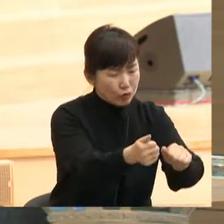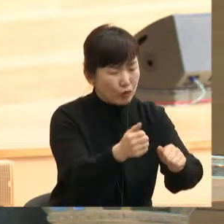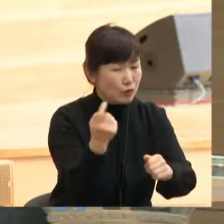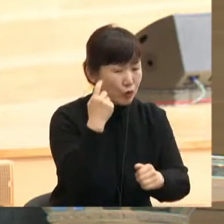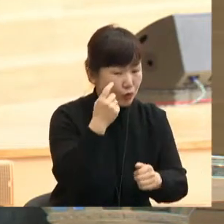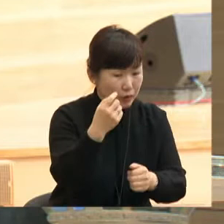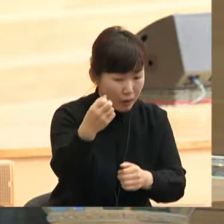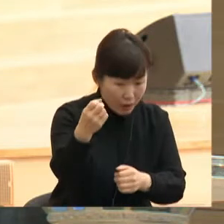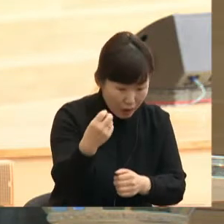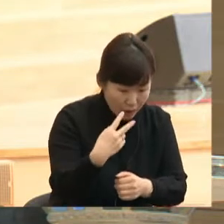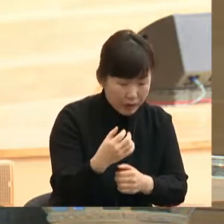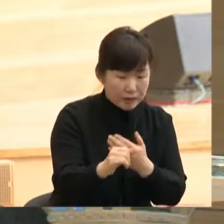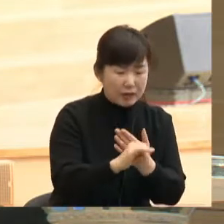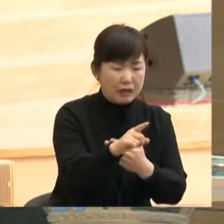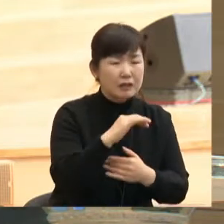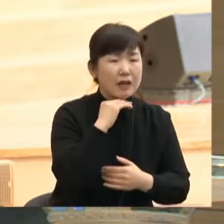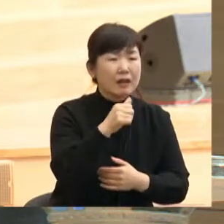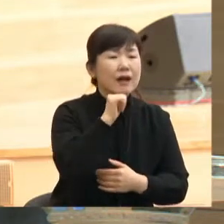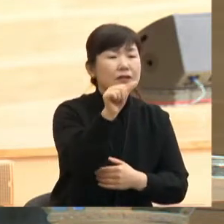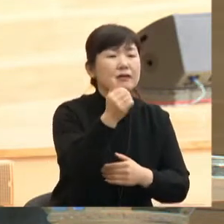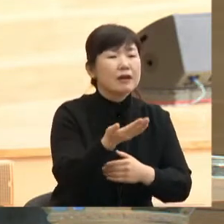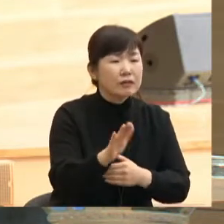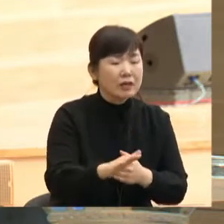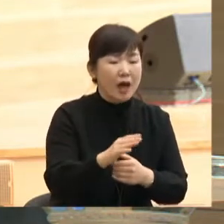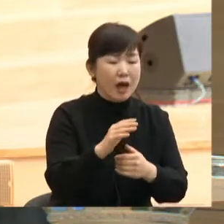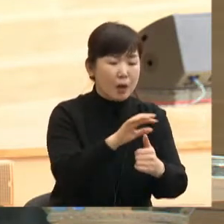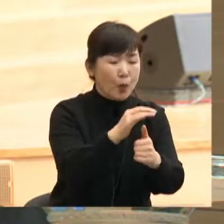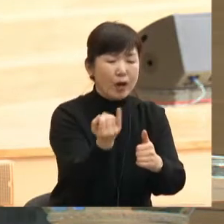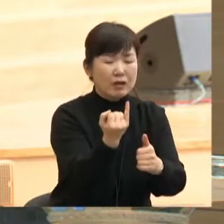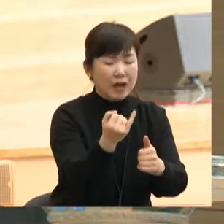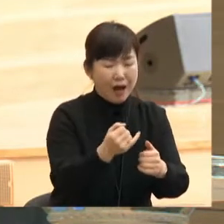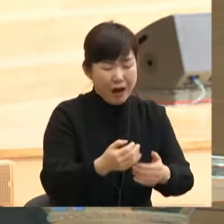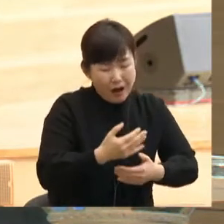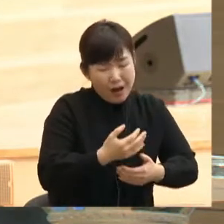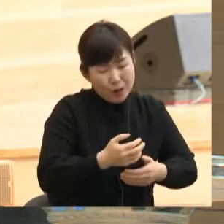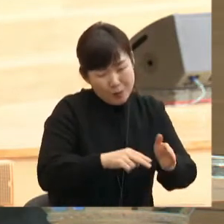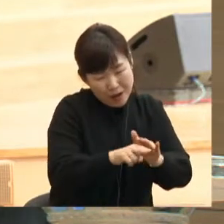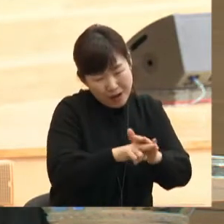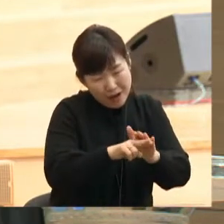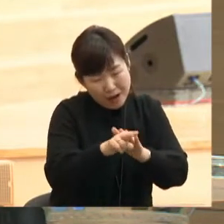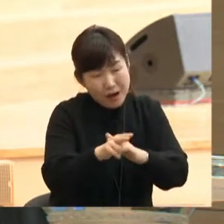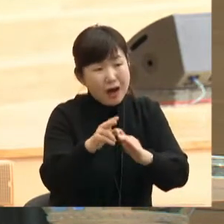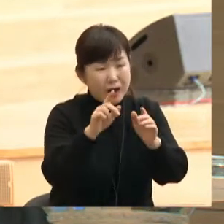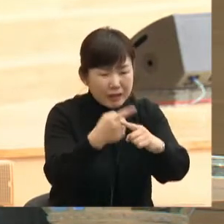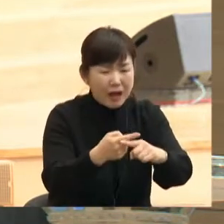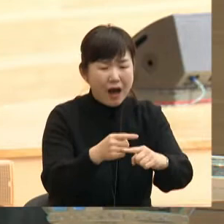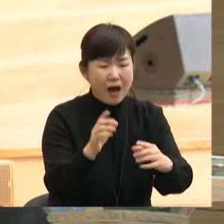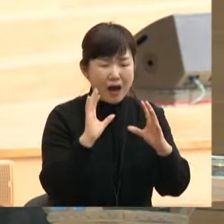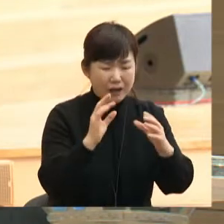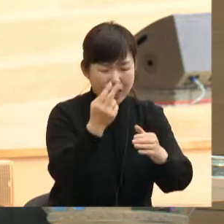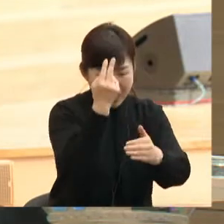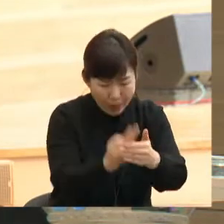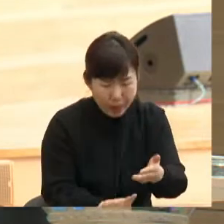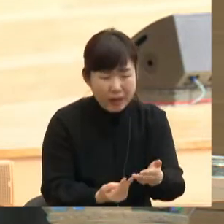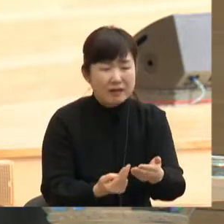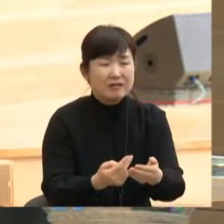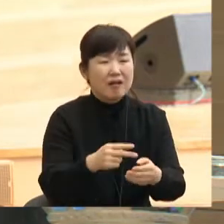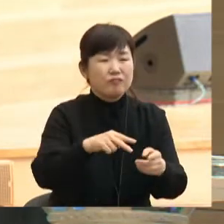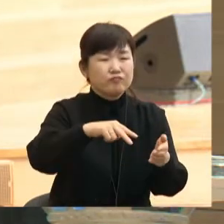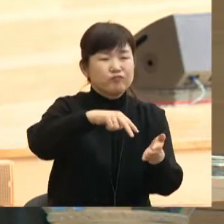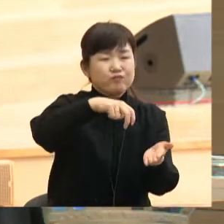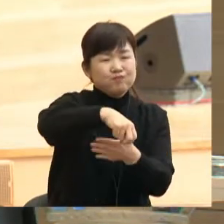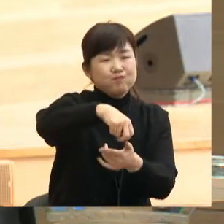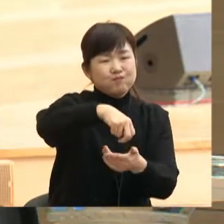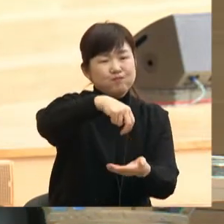때에 그의 나이가 5살이었는데 그 유모가 안고 도망할 때에 급히 도망하다가 아이가 떨어져 절개되었더라.